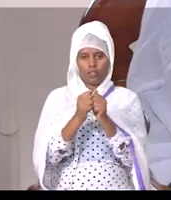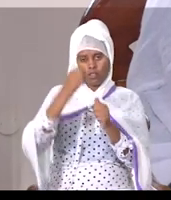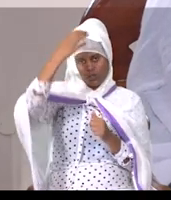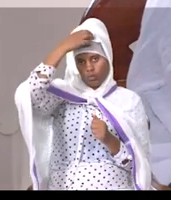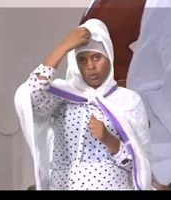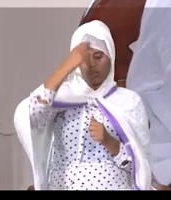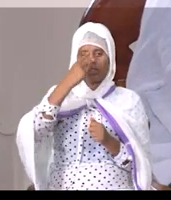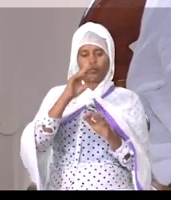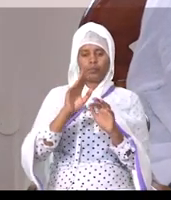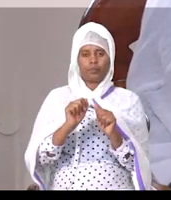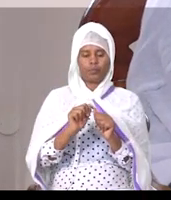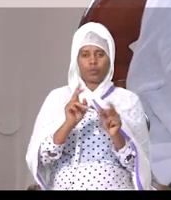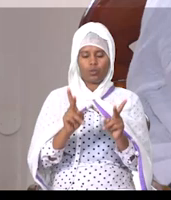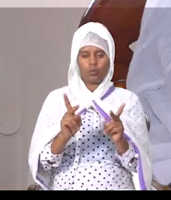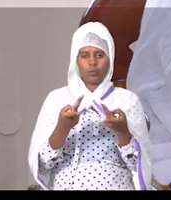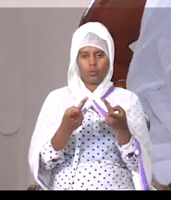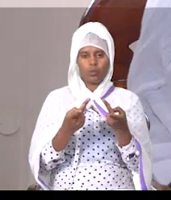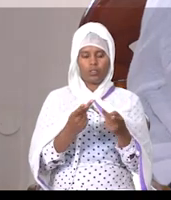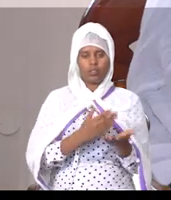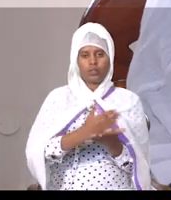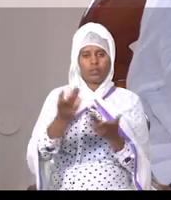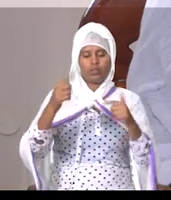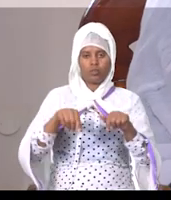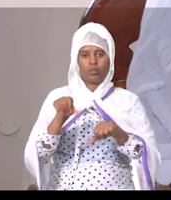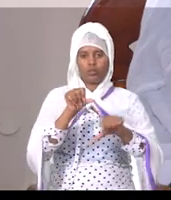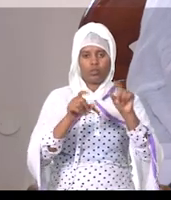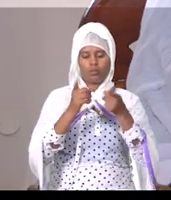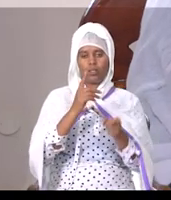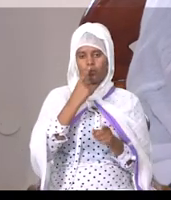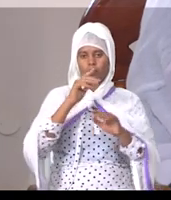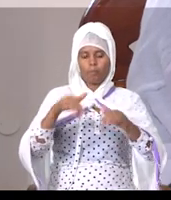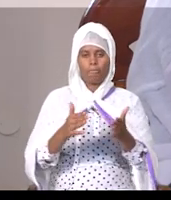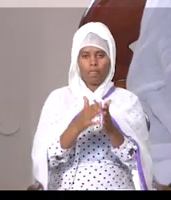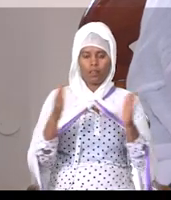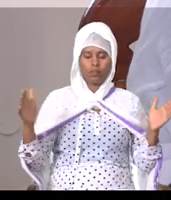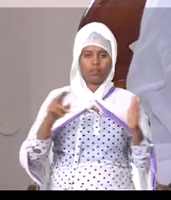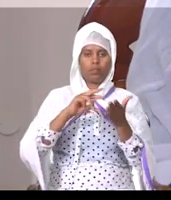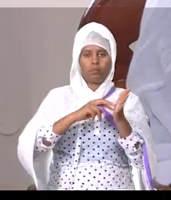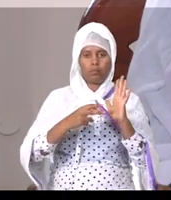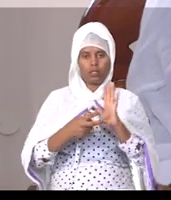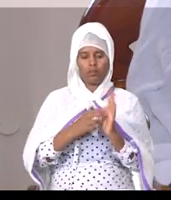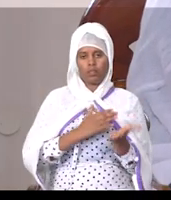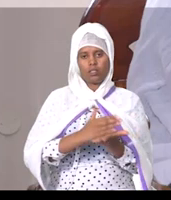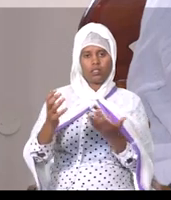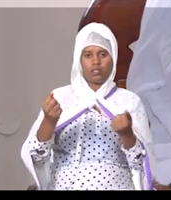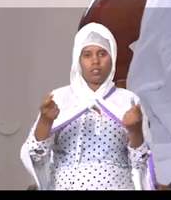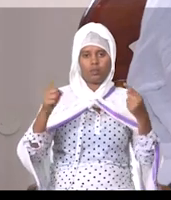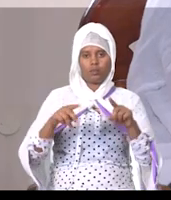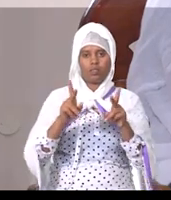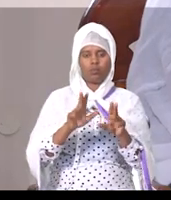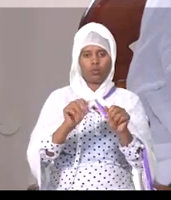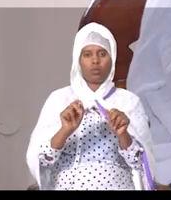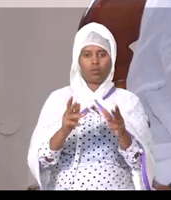كريستوس زتكورة نزي كتكاتر ووت أنحاهم كوم أخاني سعيبو زمت حطوتات زملس فح زبالة مدباتون بغلت علي